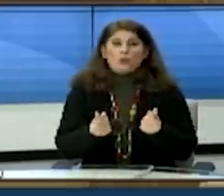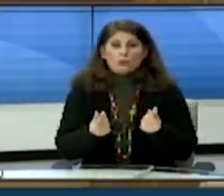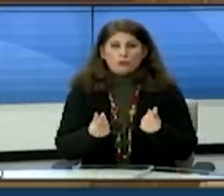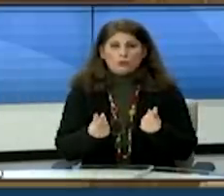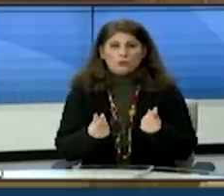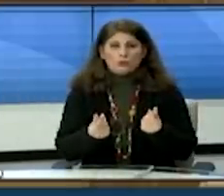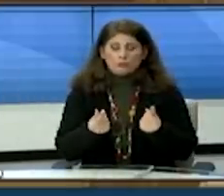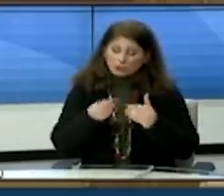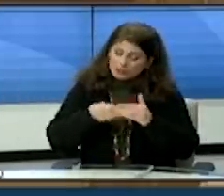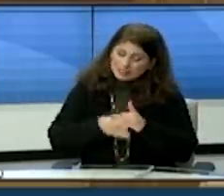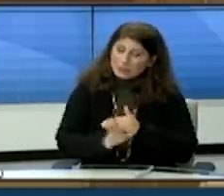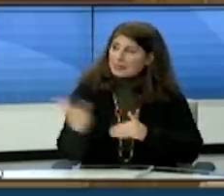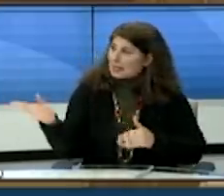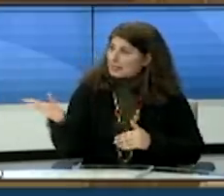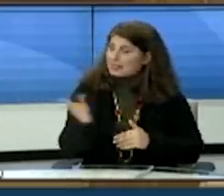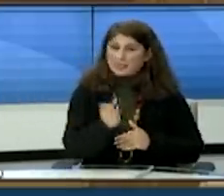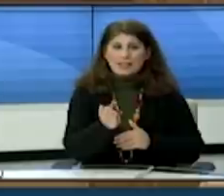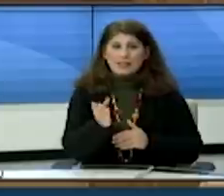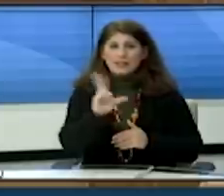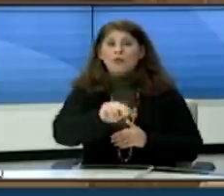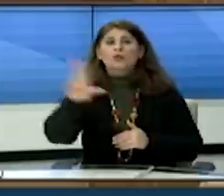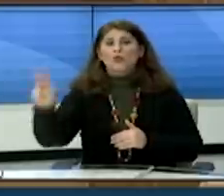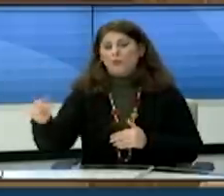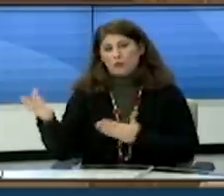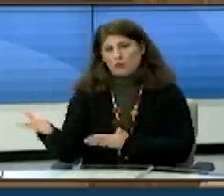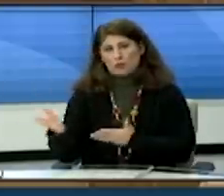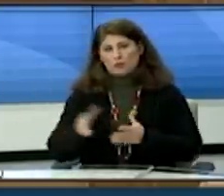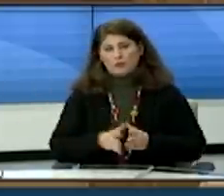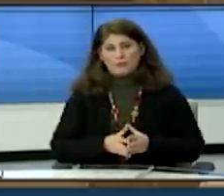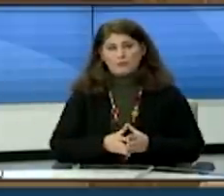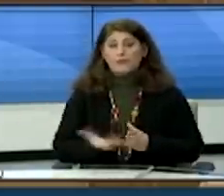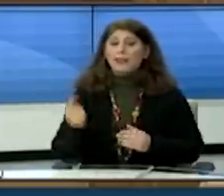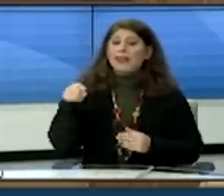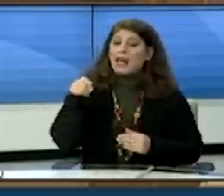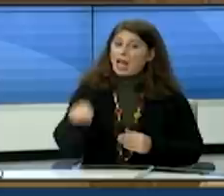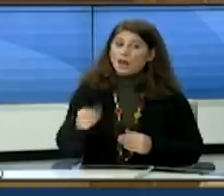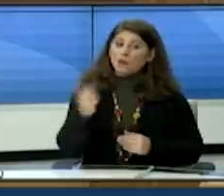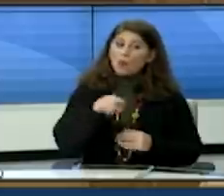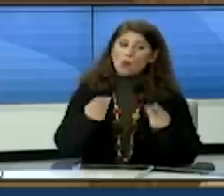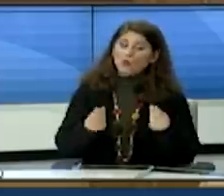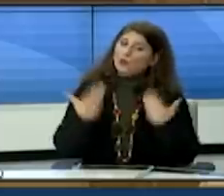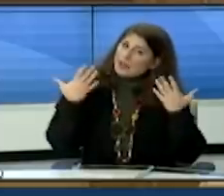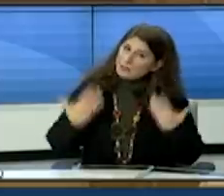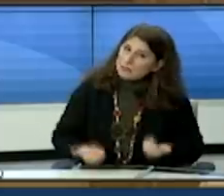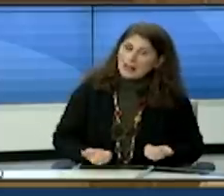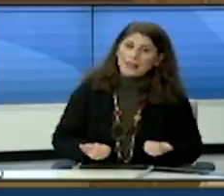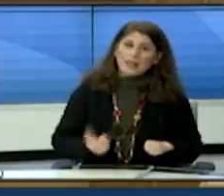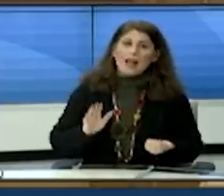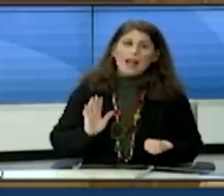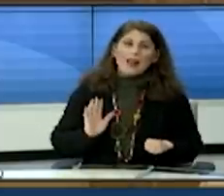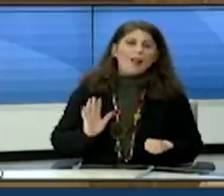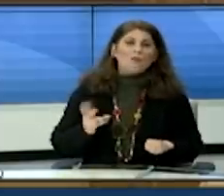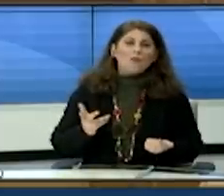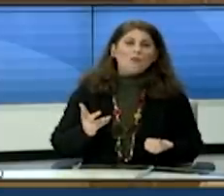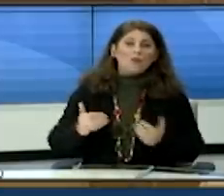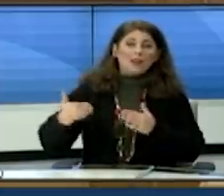θα ξεπερνάει εσάς και τους ομοίους σας. Γιατί αυτή η εναλλακτική υπάρχει, αλλά βρίσκεται